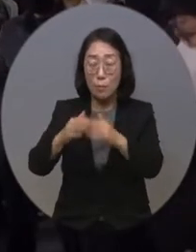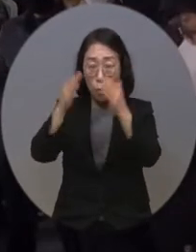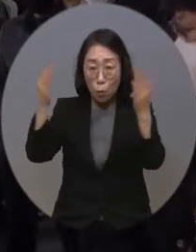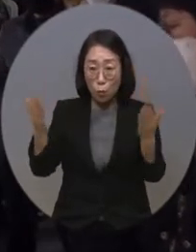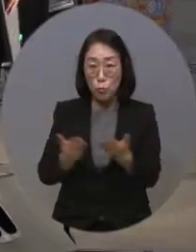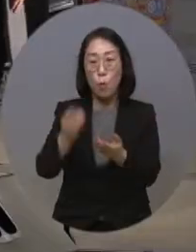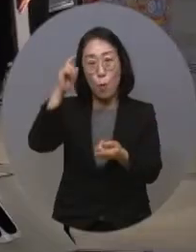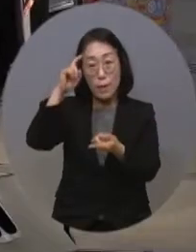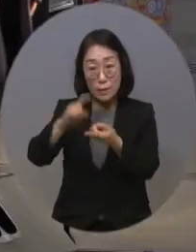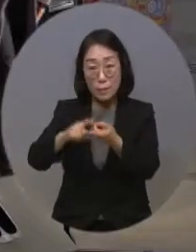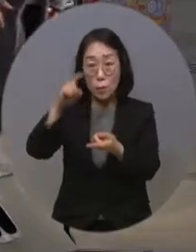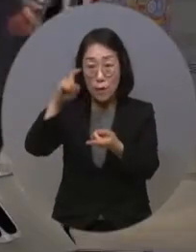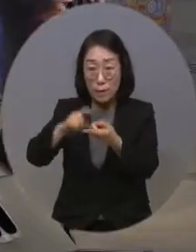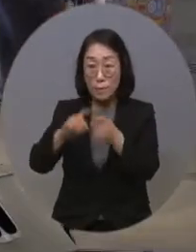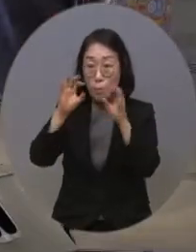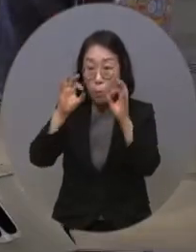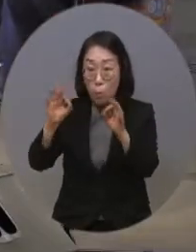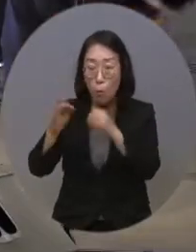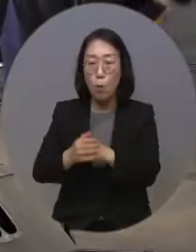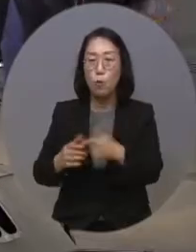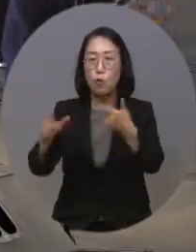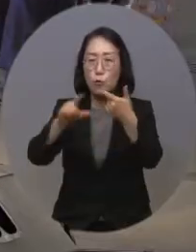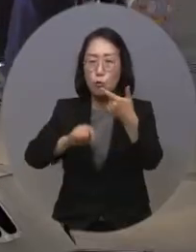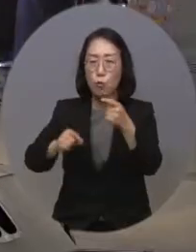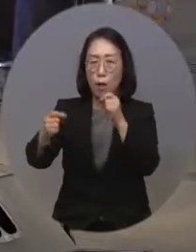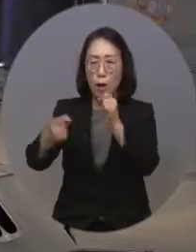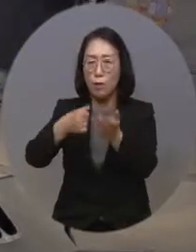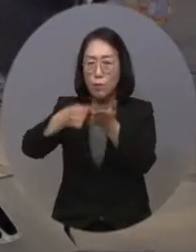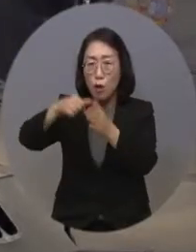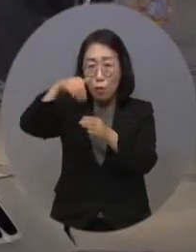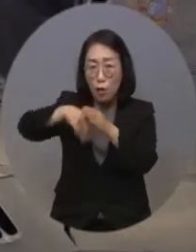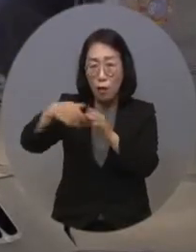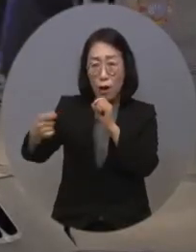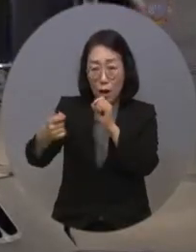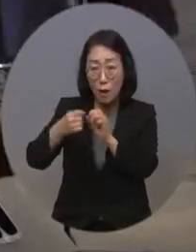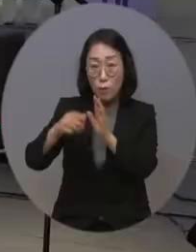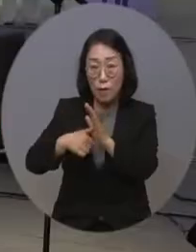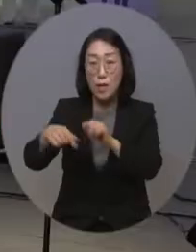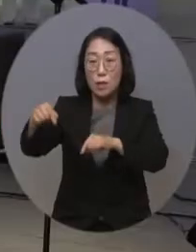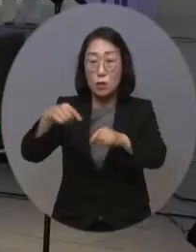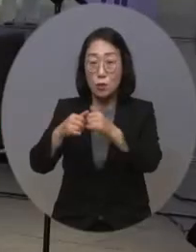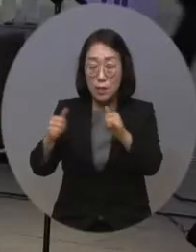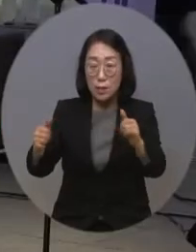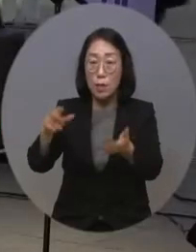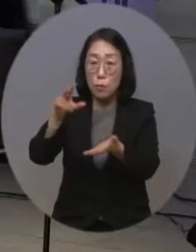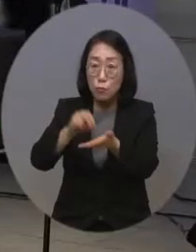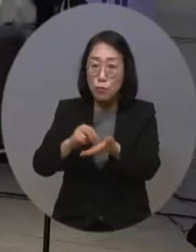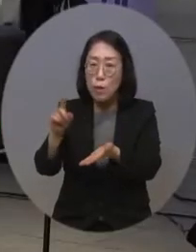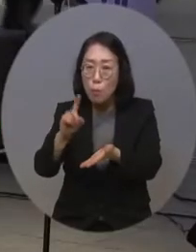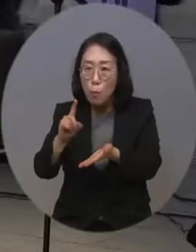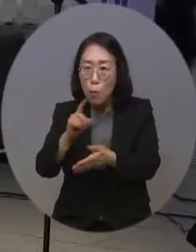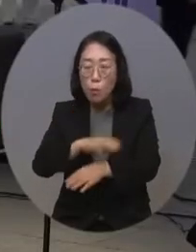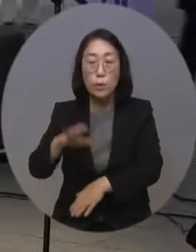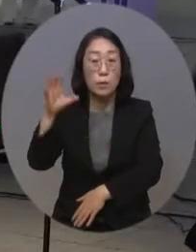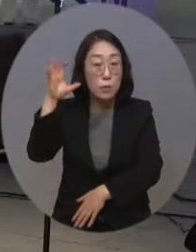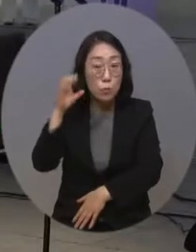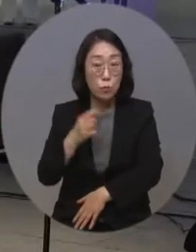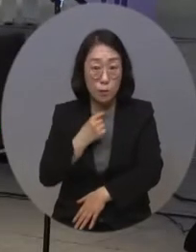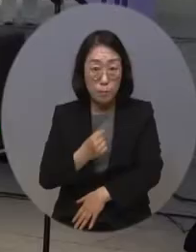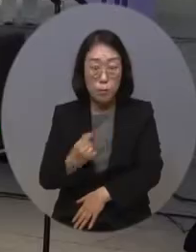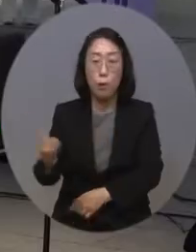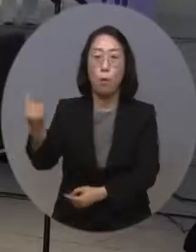관심을 보였으며 6월 지방선거를 앞둔 지역 정치인들도 문제 해결을 호소하는 시민의 소리를 듣기